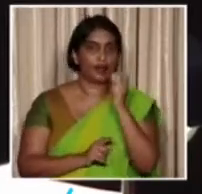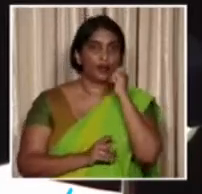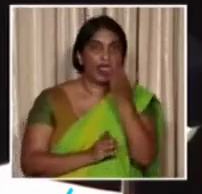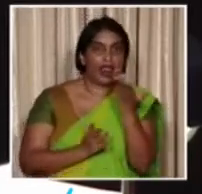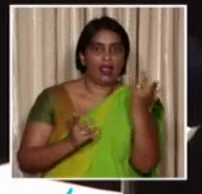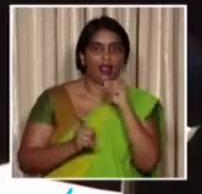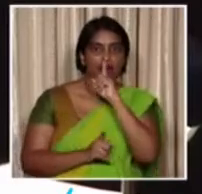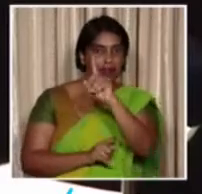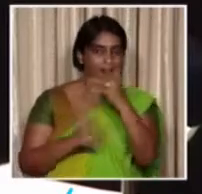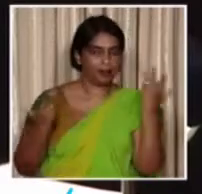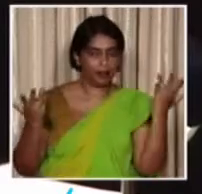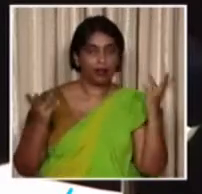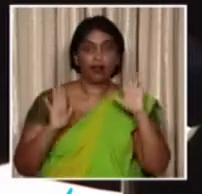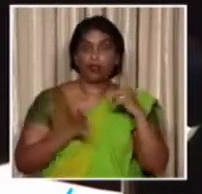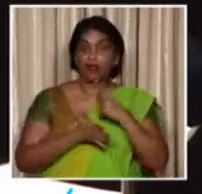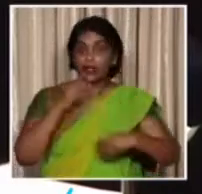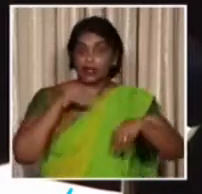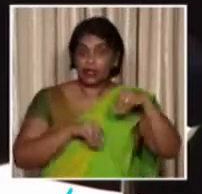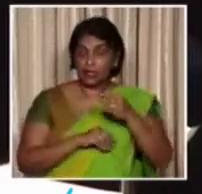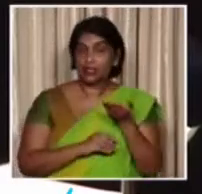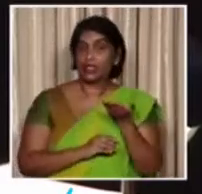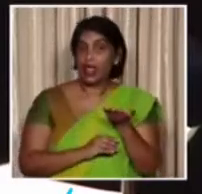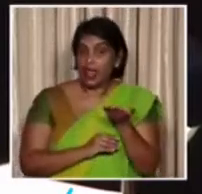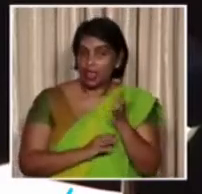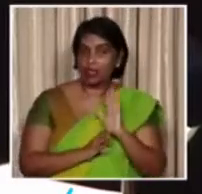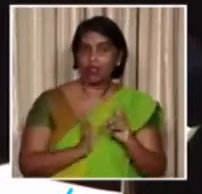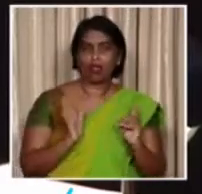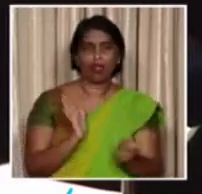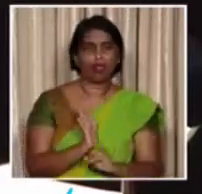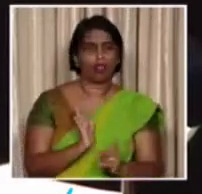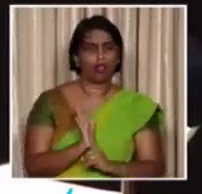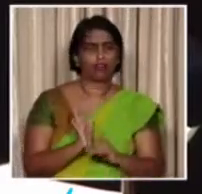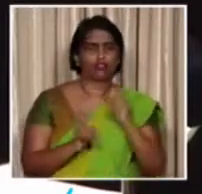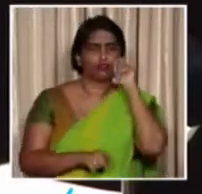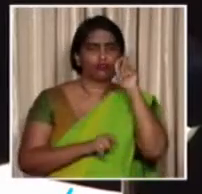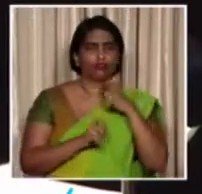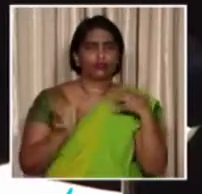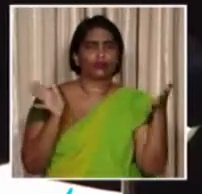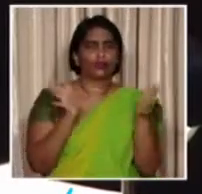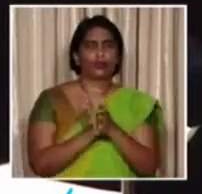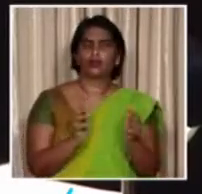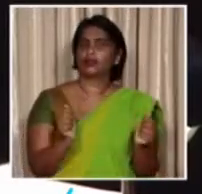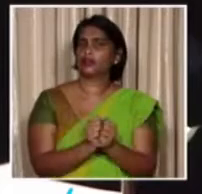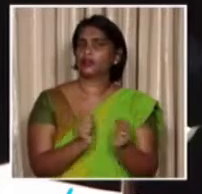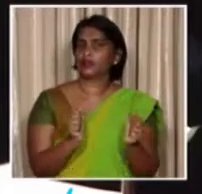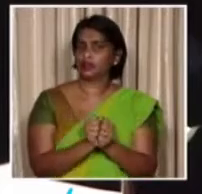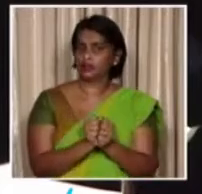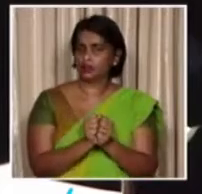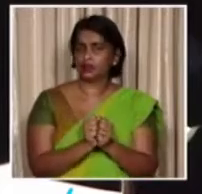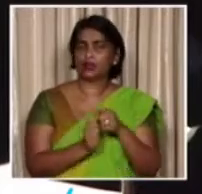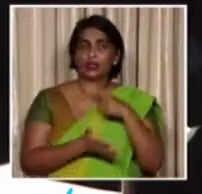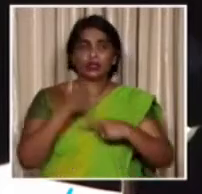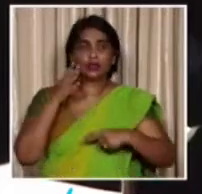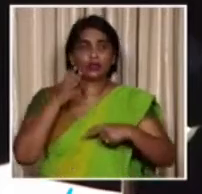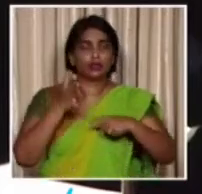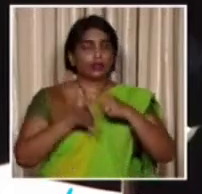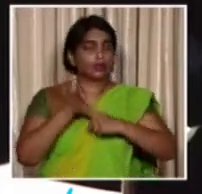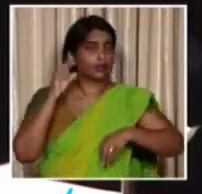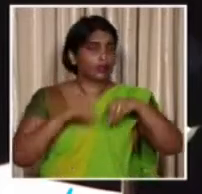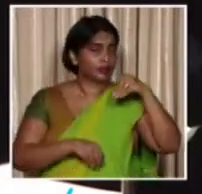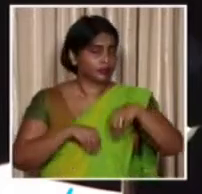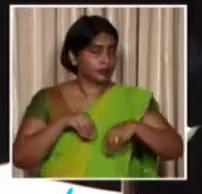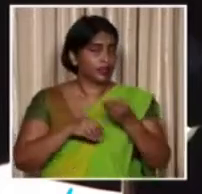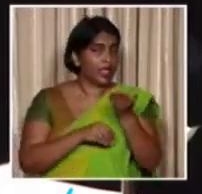කියලා හැබැයි ඡන්ද ඉල්ලන අය ලක්ෂ සංඛ්‍යාත ජනතාවත් එක්ක ඡන්ද වැඩ කරනවා ඡන්ද ඡන්ද